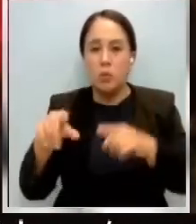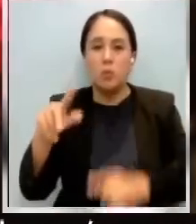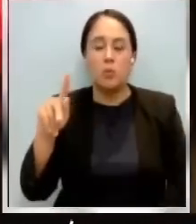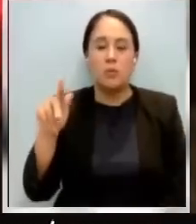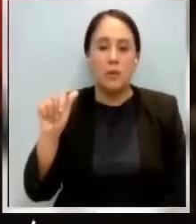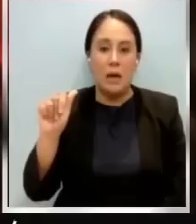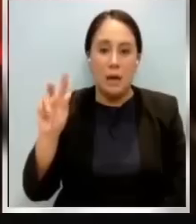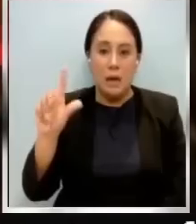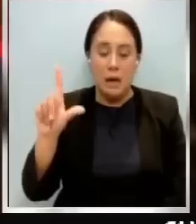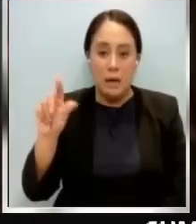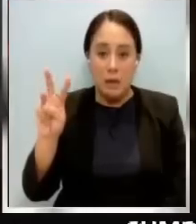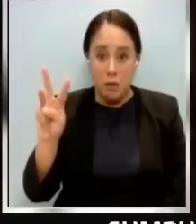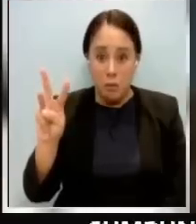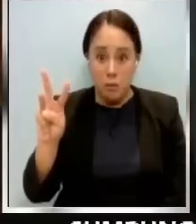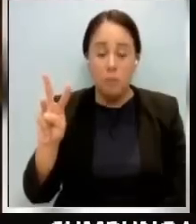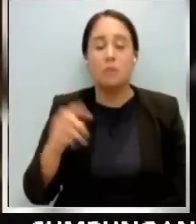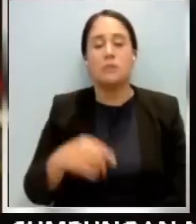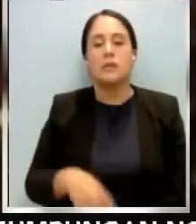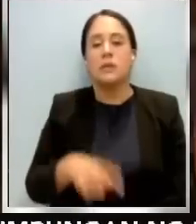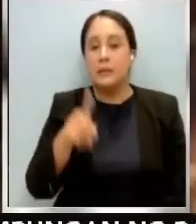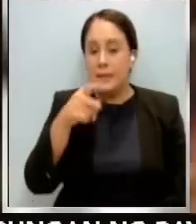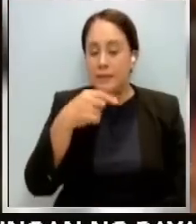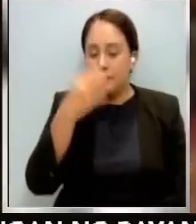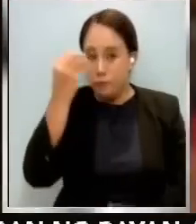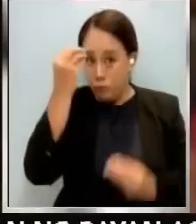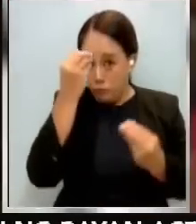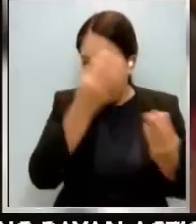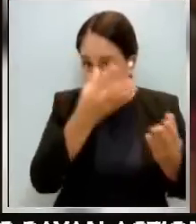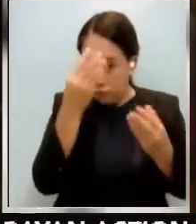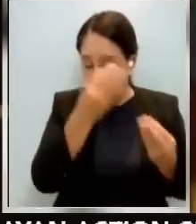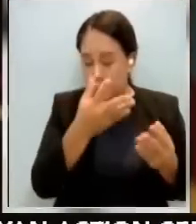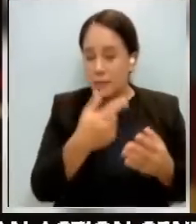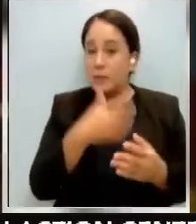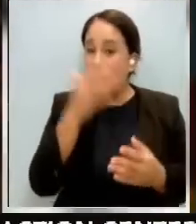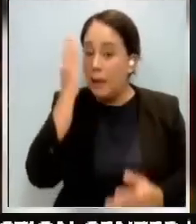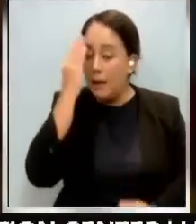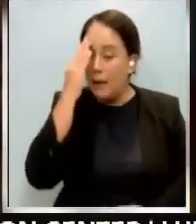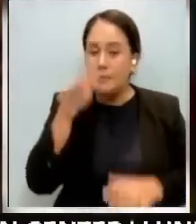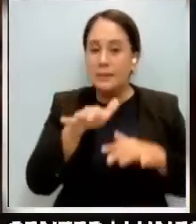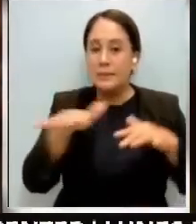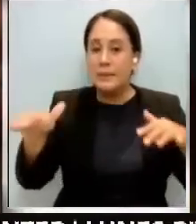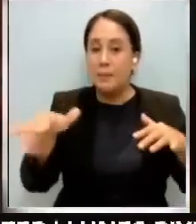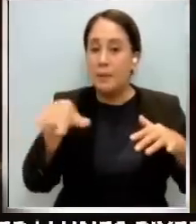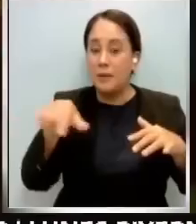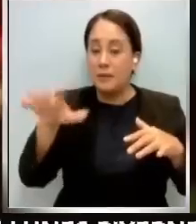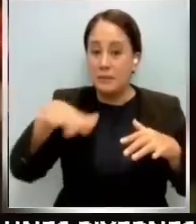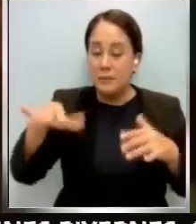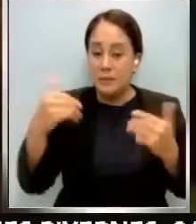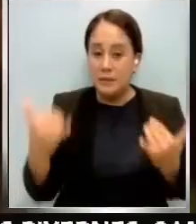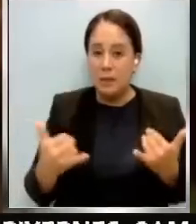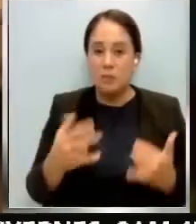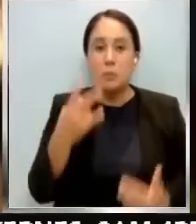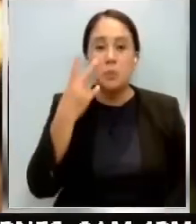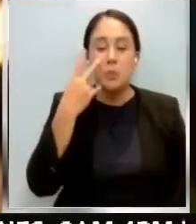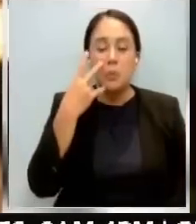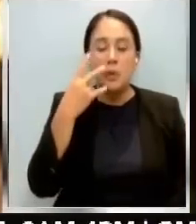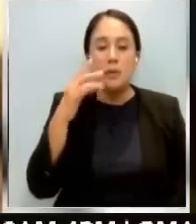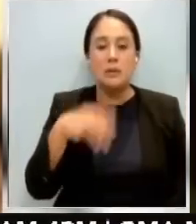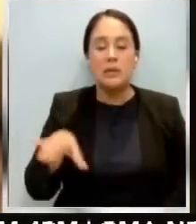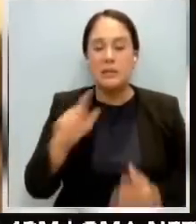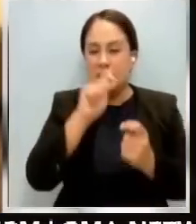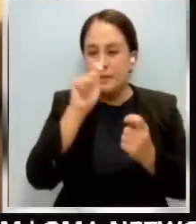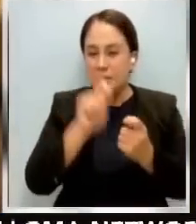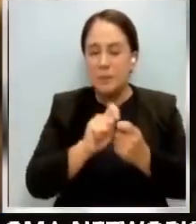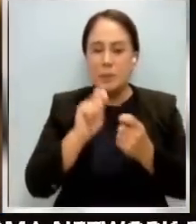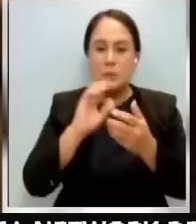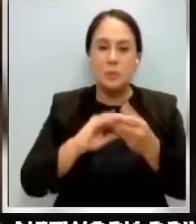ay maging advised at alam ninyo na matraffic ang lugar na ito. Panoorin ninyo ang kabuuan ng detalye ng kwento ng Lagos